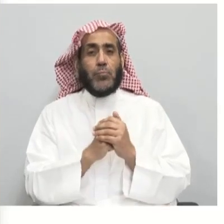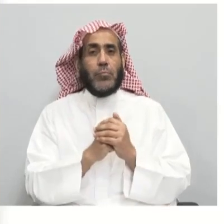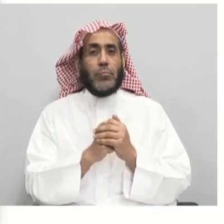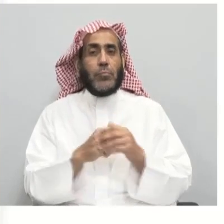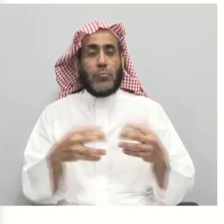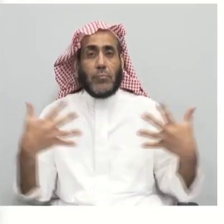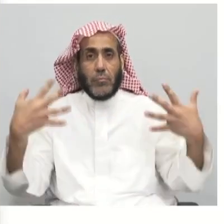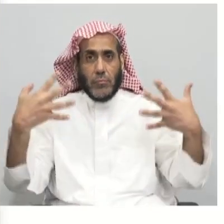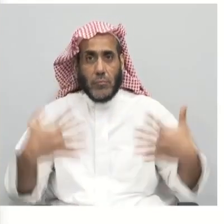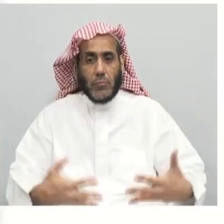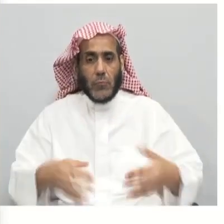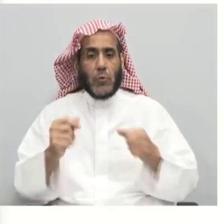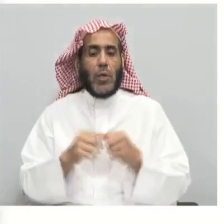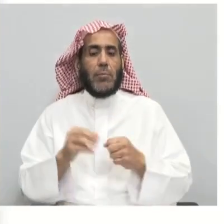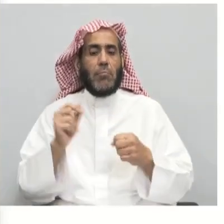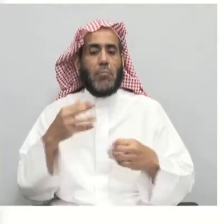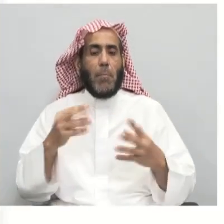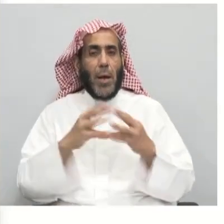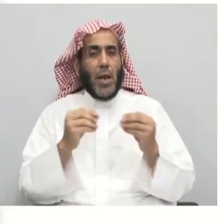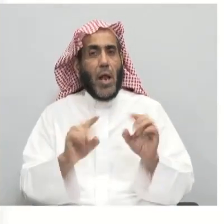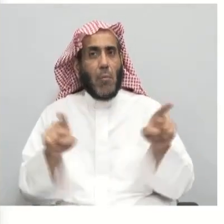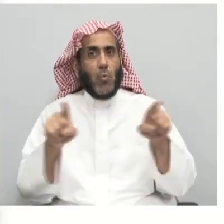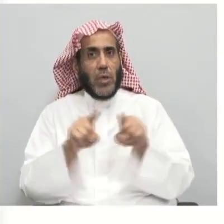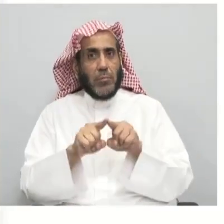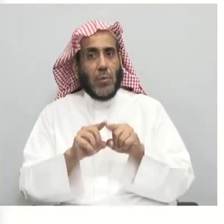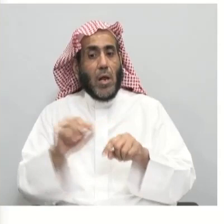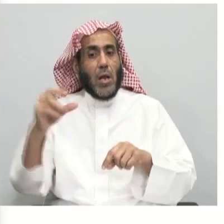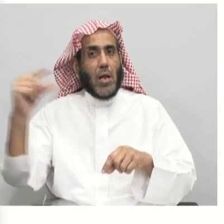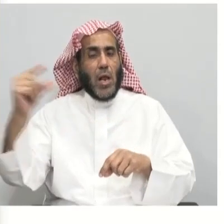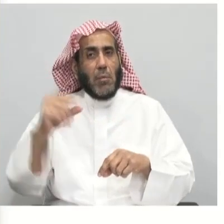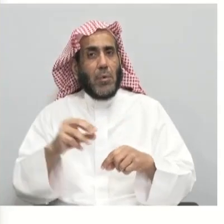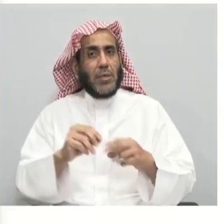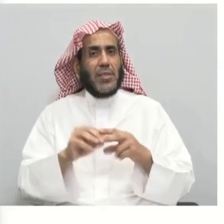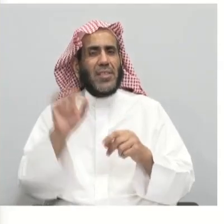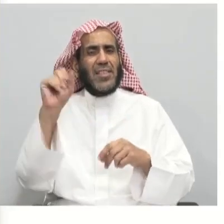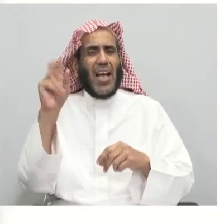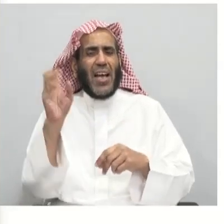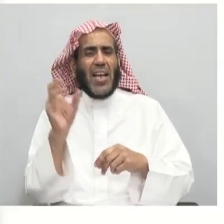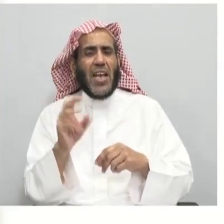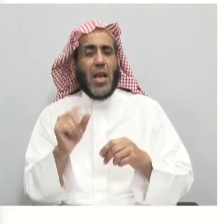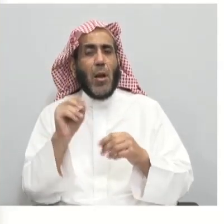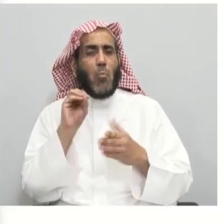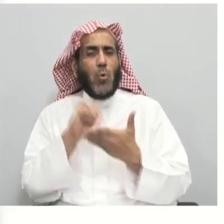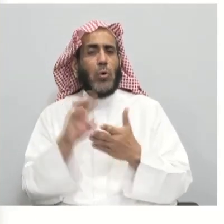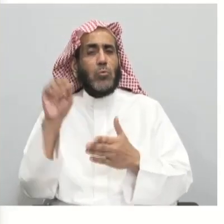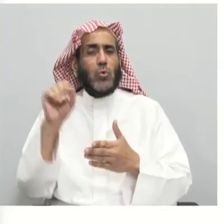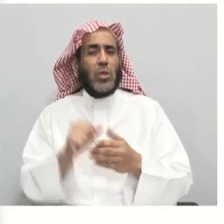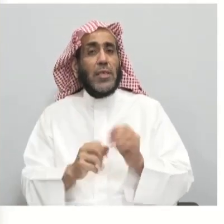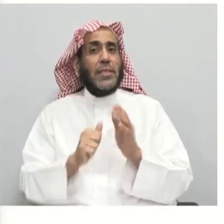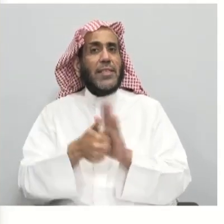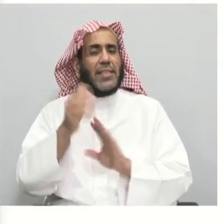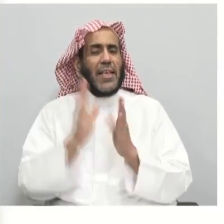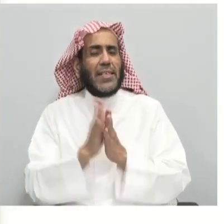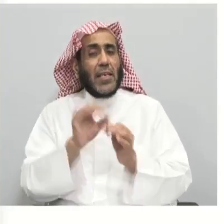اصل كل كلمه بمعناها المناسب الكلمه كلمه تقنين المنصوص عليها تعزيز